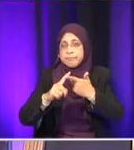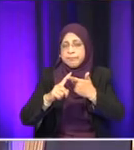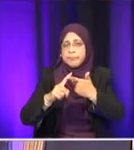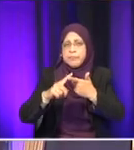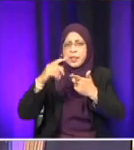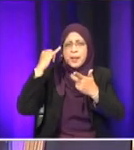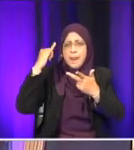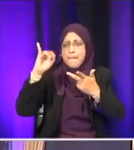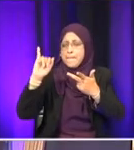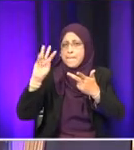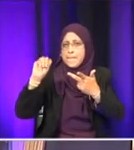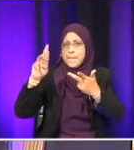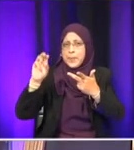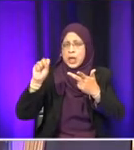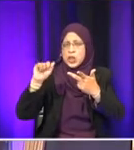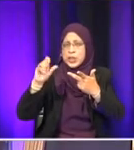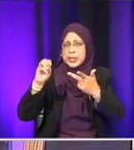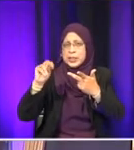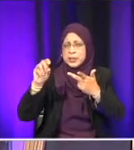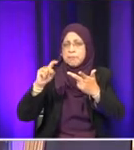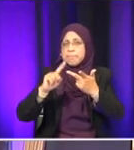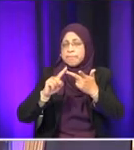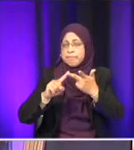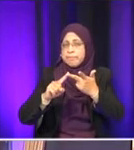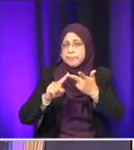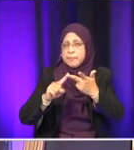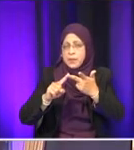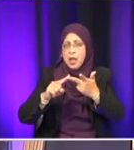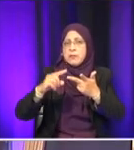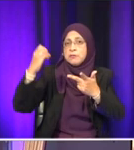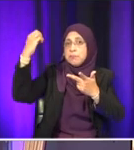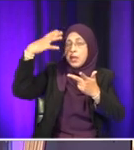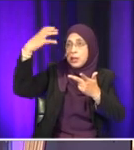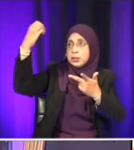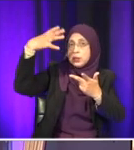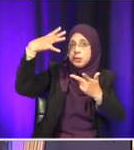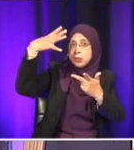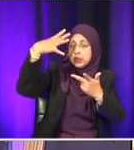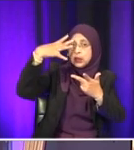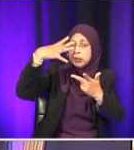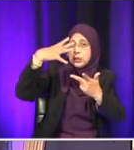impressionnism berkaitan eee dengan cahaya devide